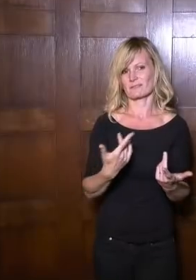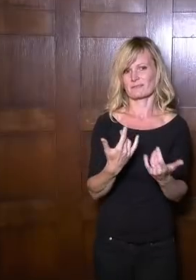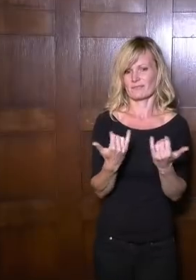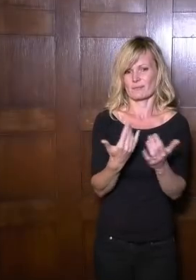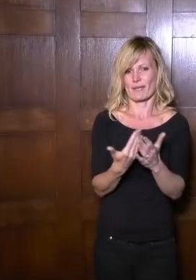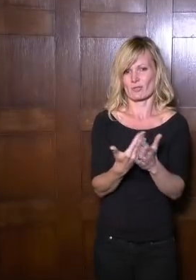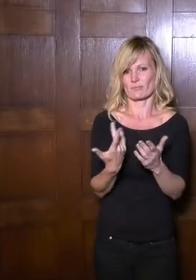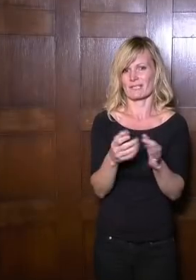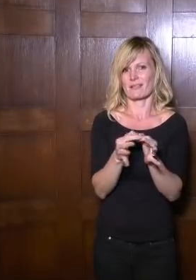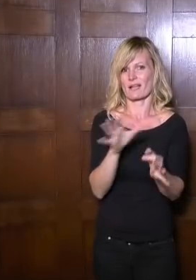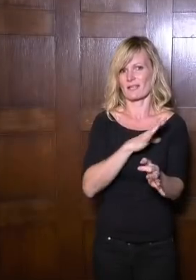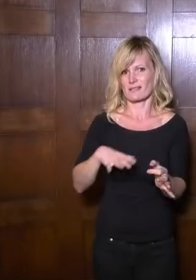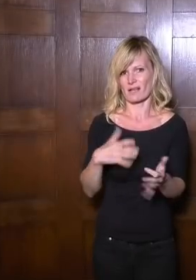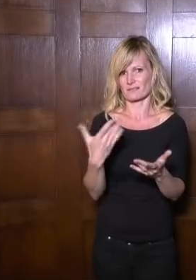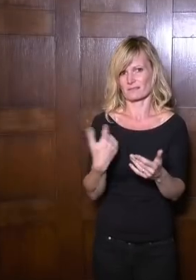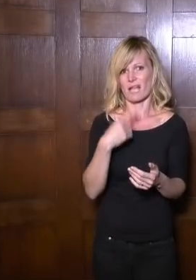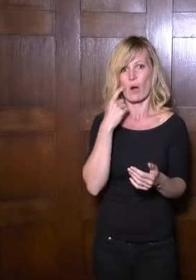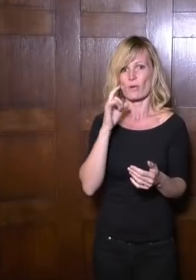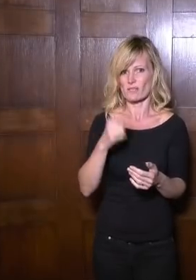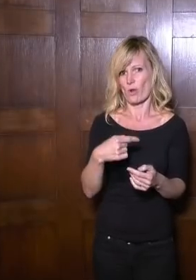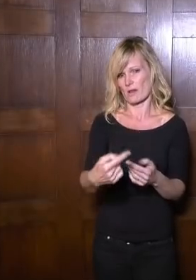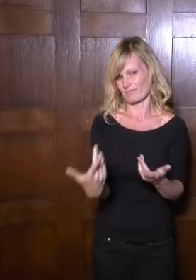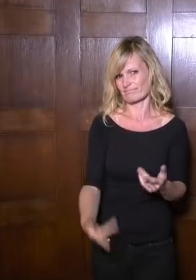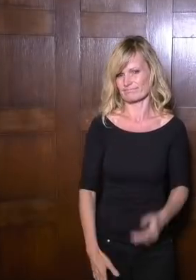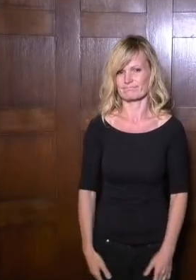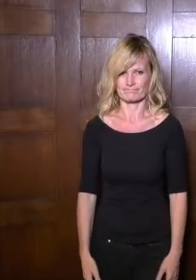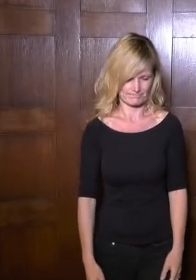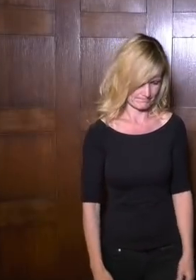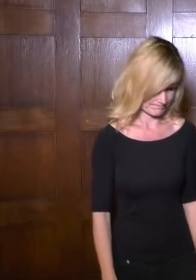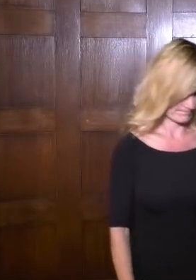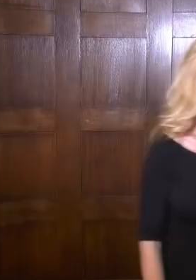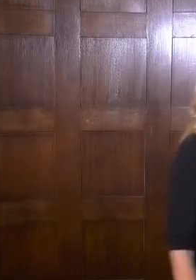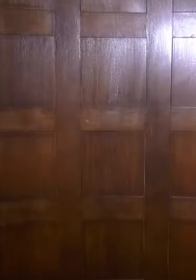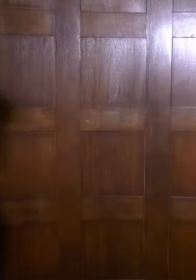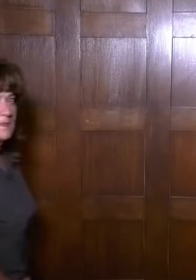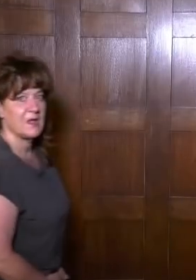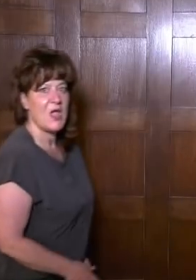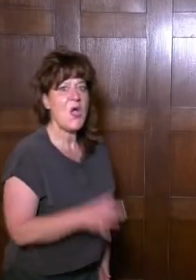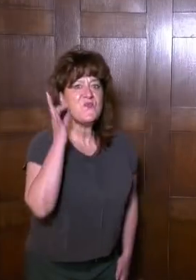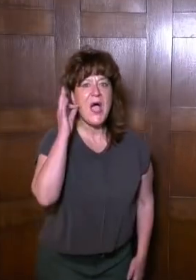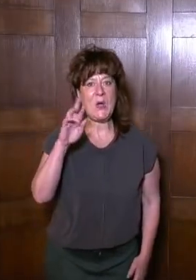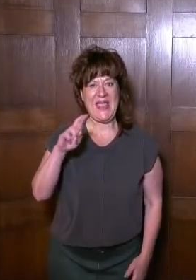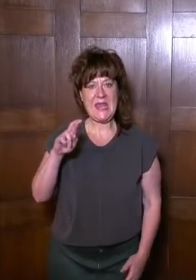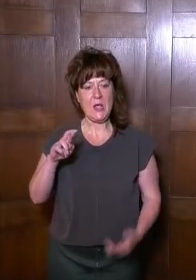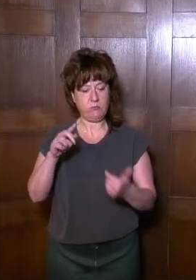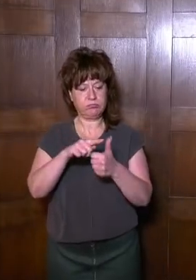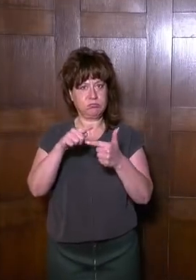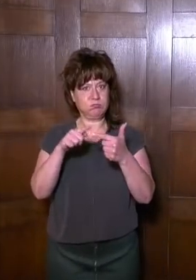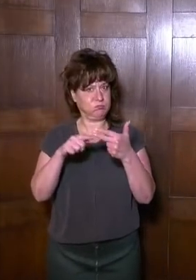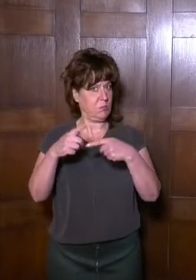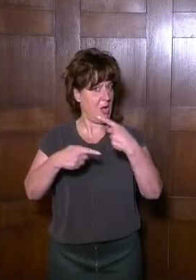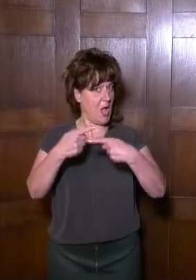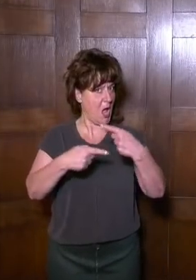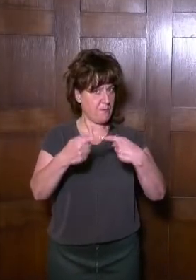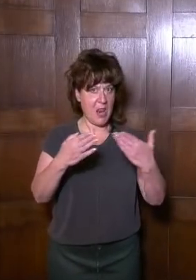zum Beispiel den Tag der Sachsen, der eigentlich in Aue stattfinden sollte. Ja. Jetzt Frau Rienecker und dann Herr Dierich und dann Herr Fuchs